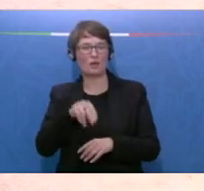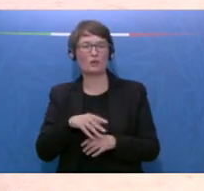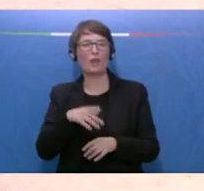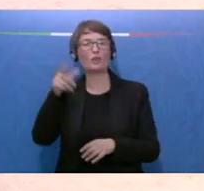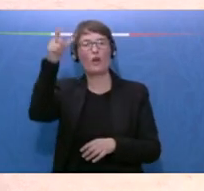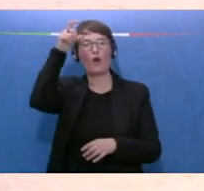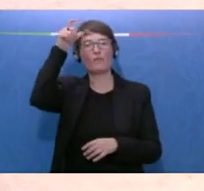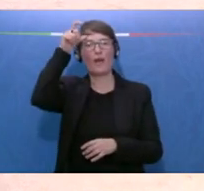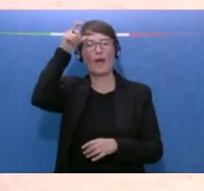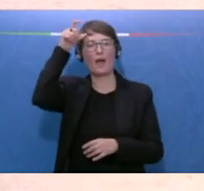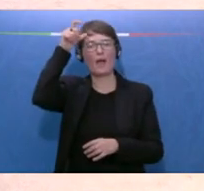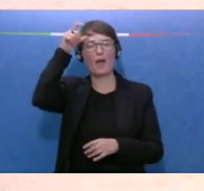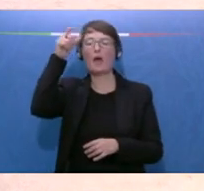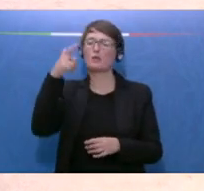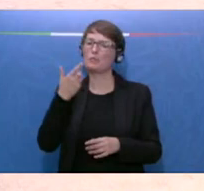presenti